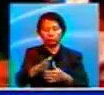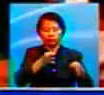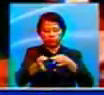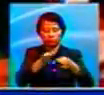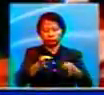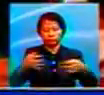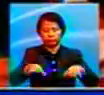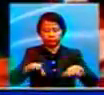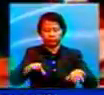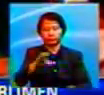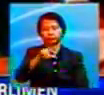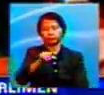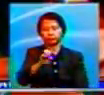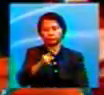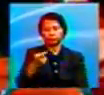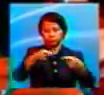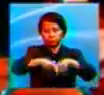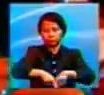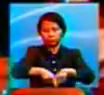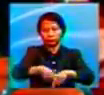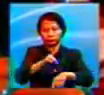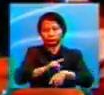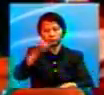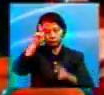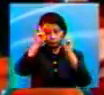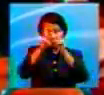taklimat pelaksanaan GST anjuran UMNO, Cawangan Temerloh.